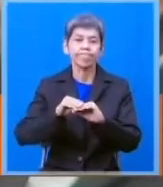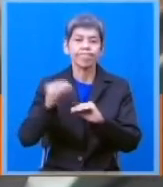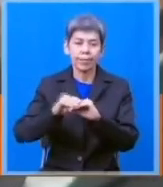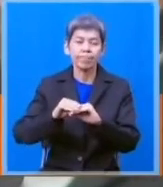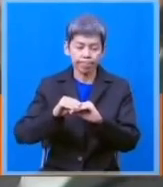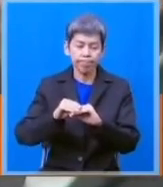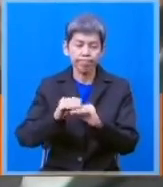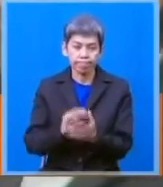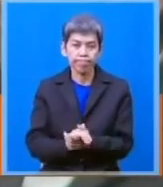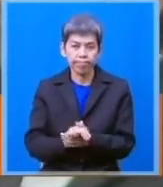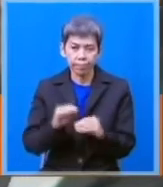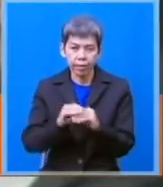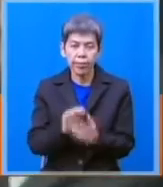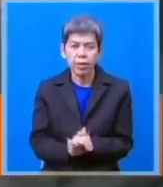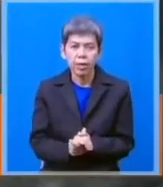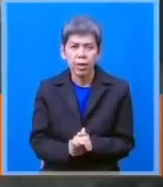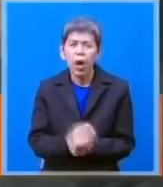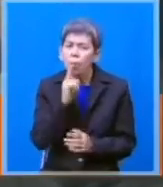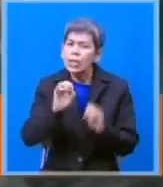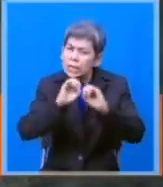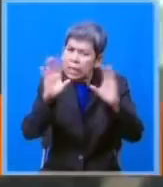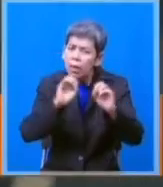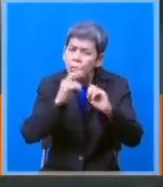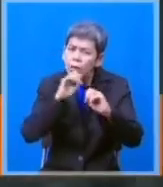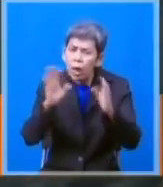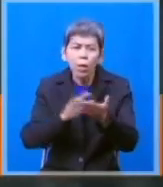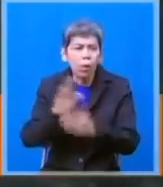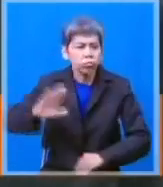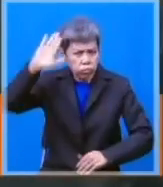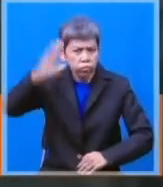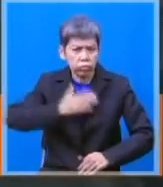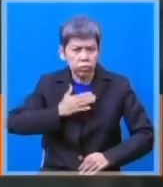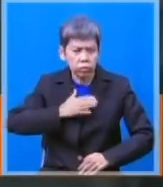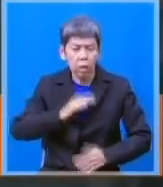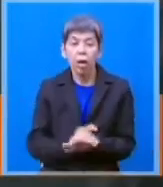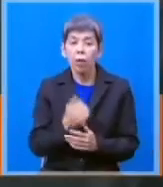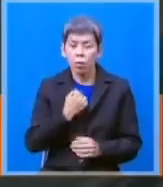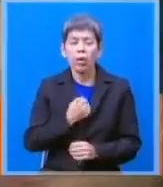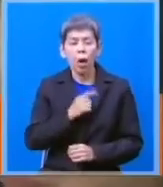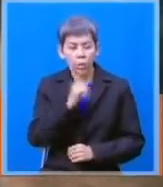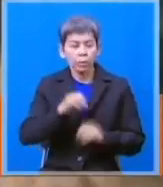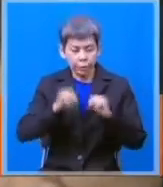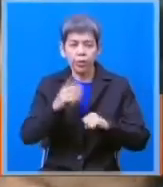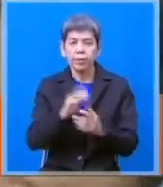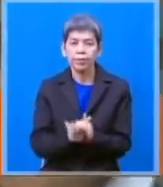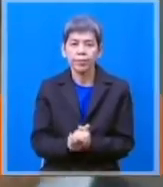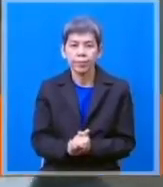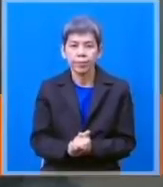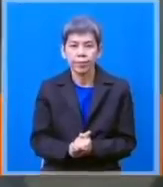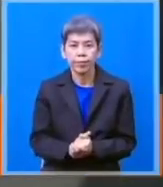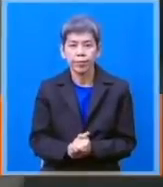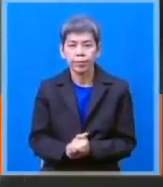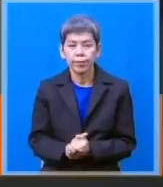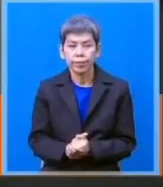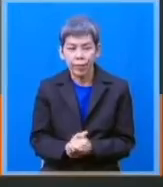พิ่ม คง แต่ท่านชาดา แน่ๆกับท่านประธานขอ ท่านชาดากดผิด ที่เคารพค่ะ ขอให้แสดงความจำนงอีกครั้งหนึ่งครับ ด้วยนะครับตอนที่กด